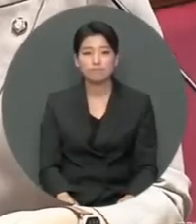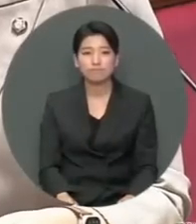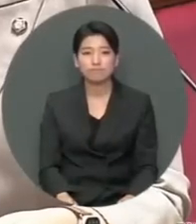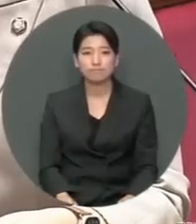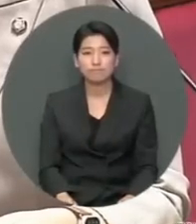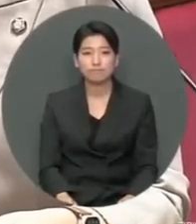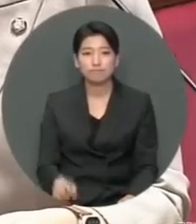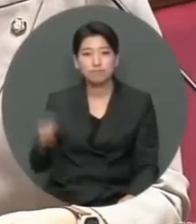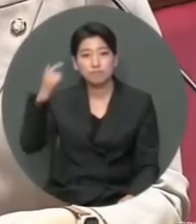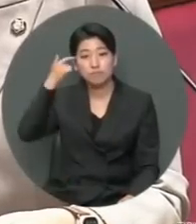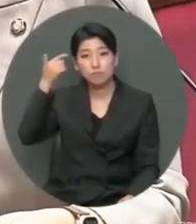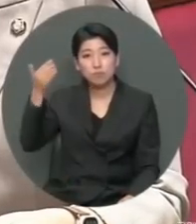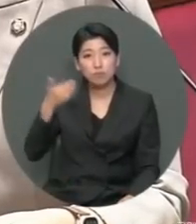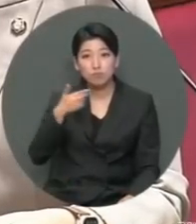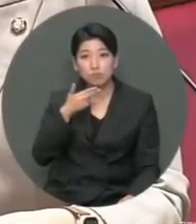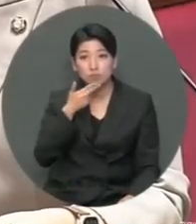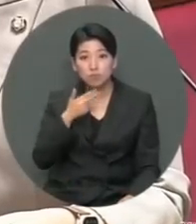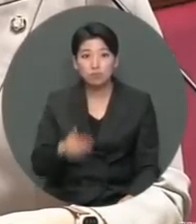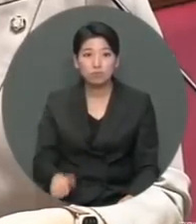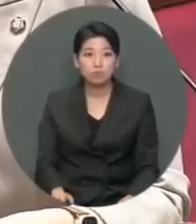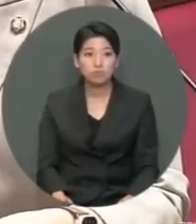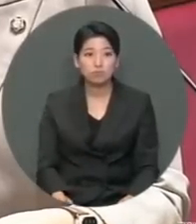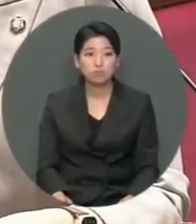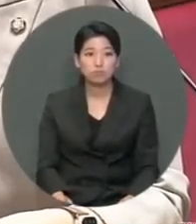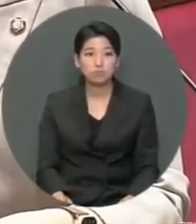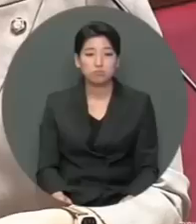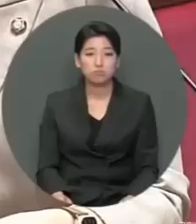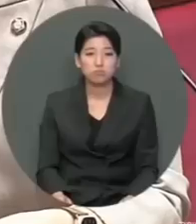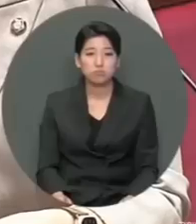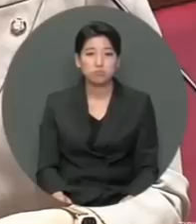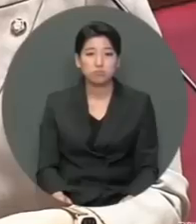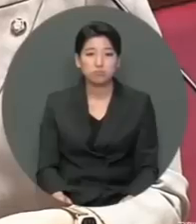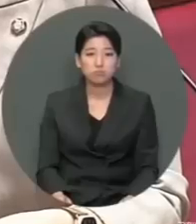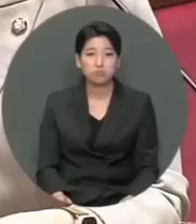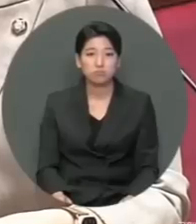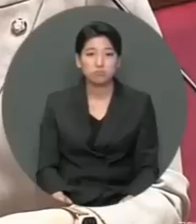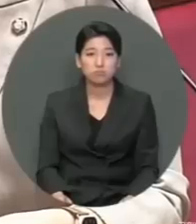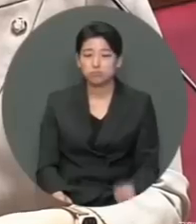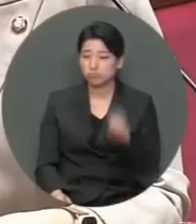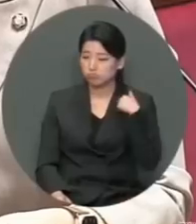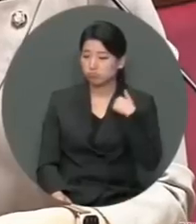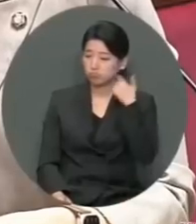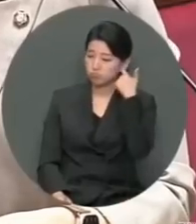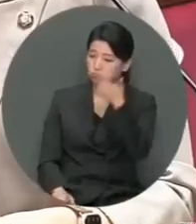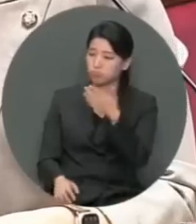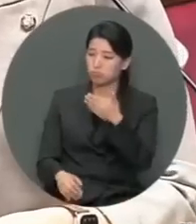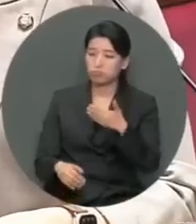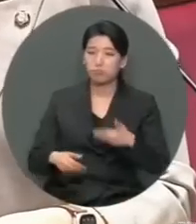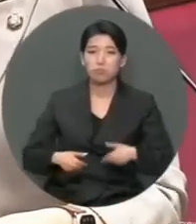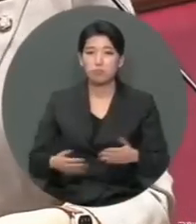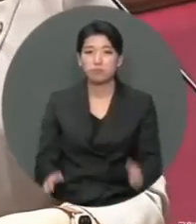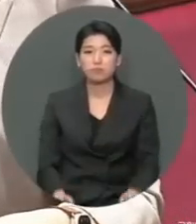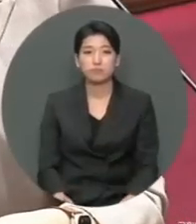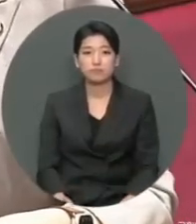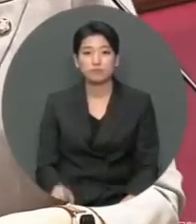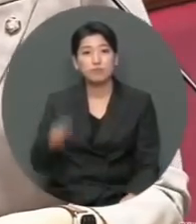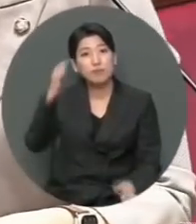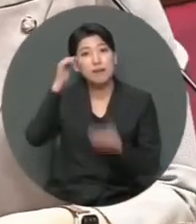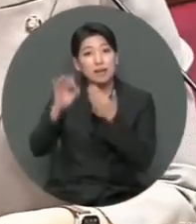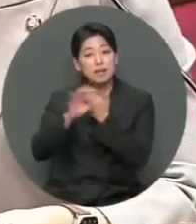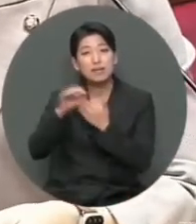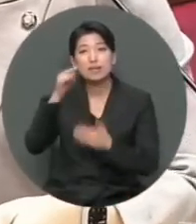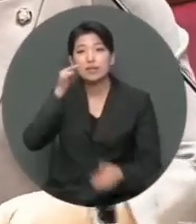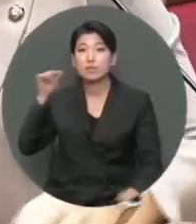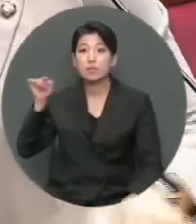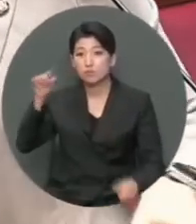물어보신 적도 없으세요? 뭐 물어볼 그런 요구를 할 거냐? 물어볼 필요도 없죠. 뭐. 그럼 만약에 요청이 온다.